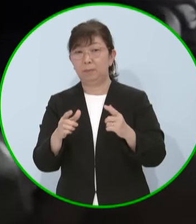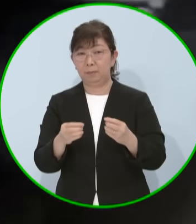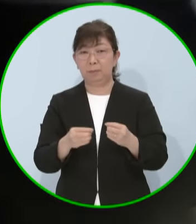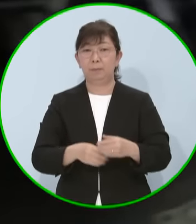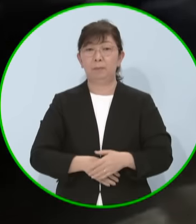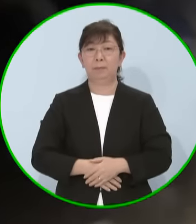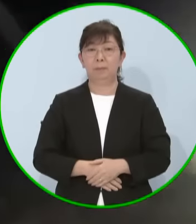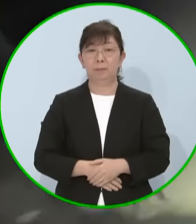た